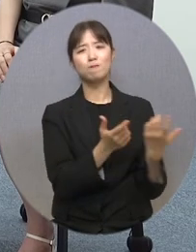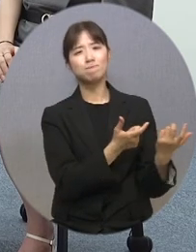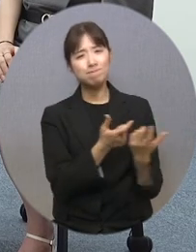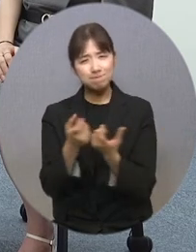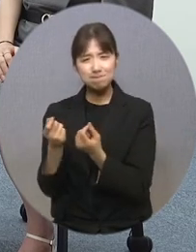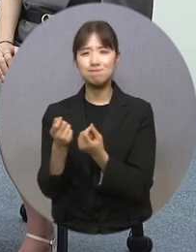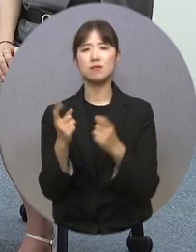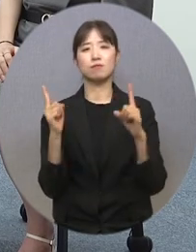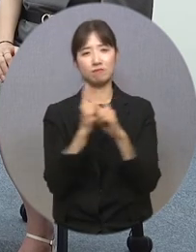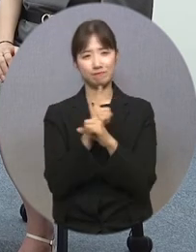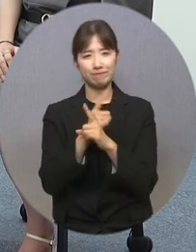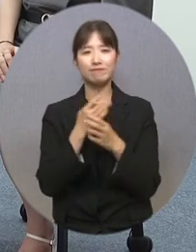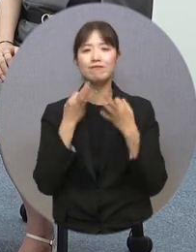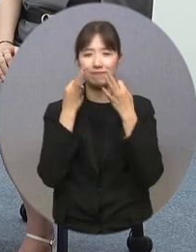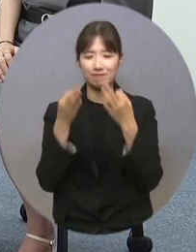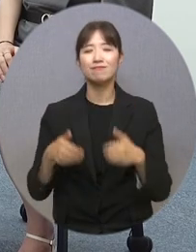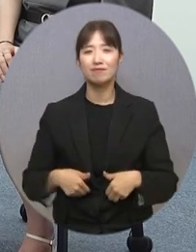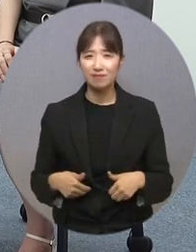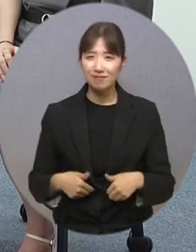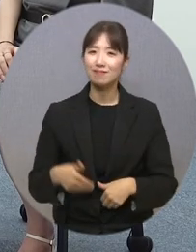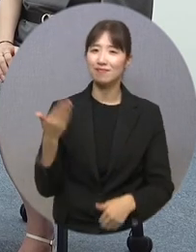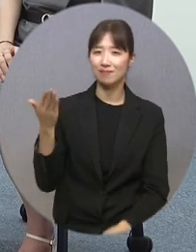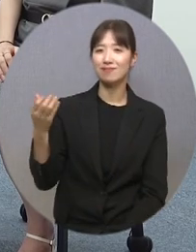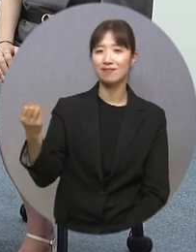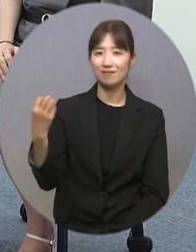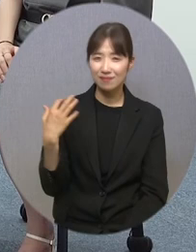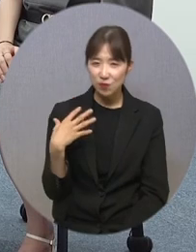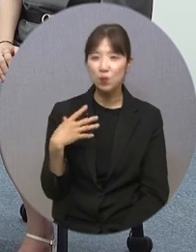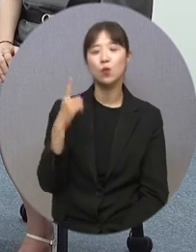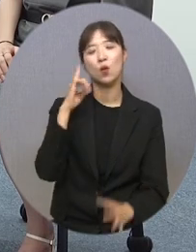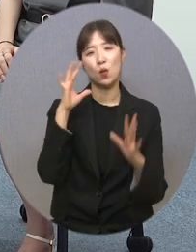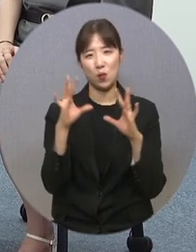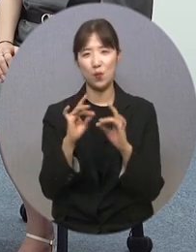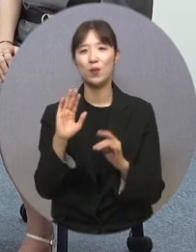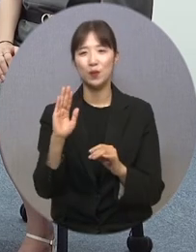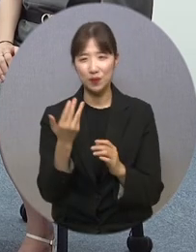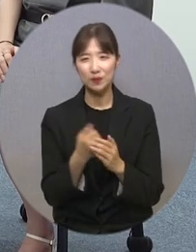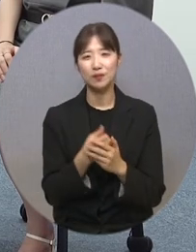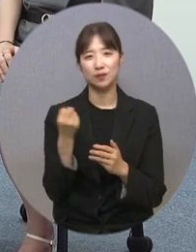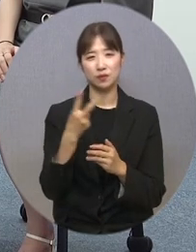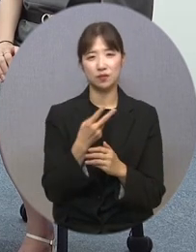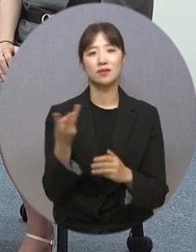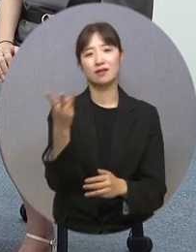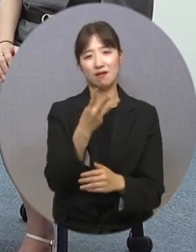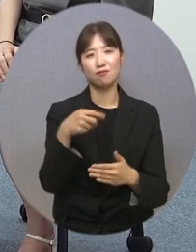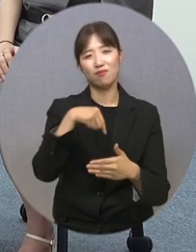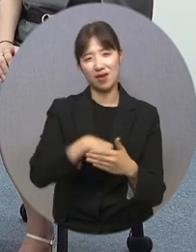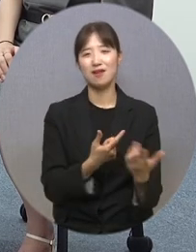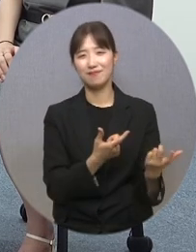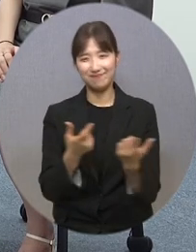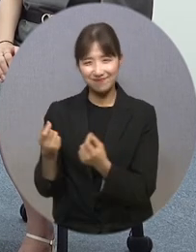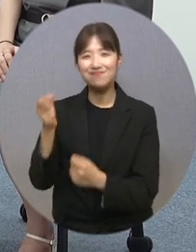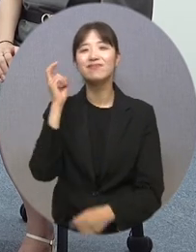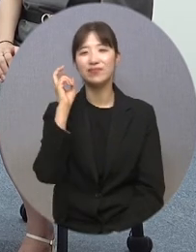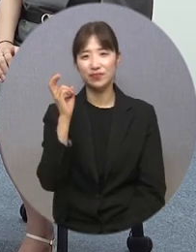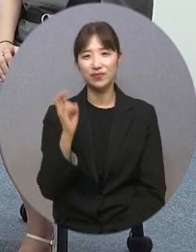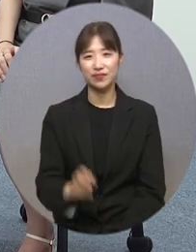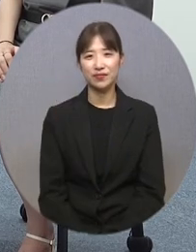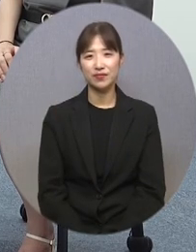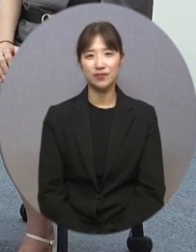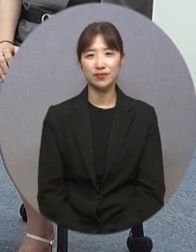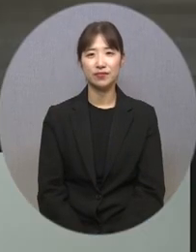되지 않나 수원 이 말씀이 그런 측면에서 공감이 많이 갖고 우리 세 분의 마음이 다 같을 거라고 이런 생각이